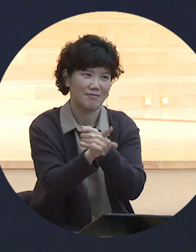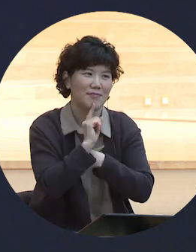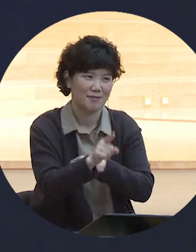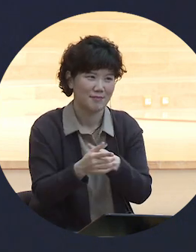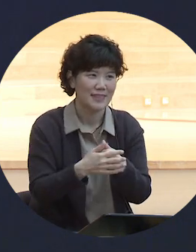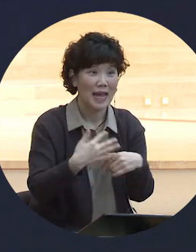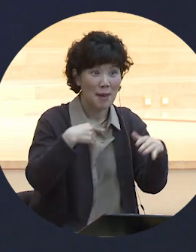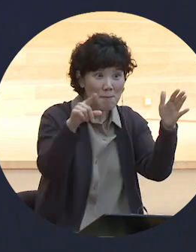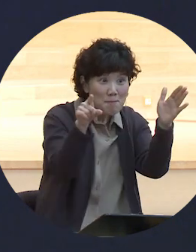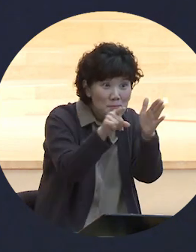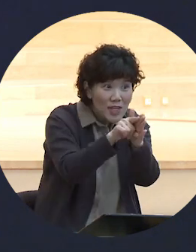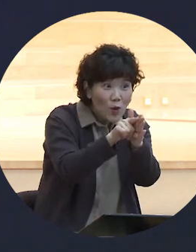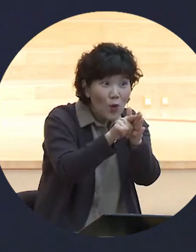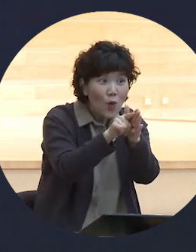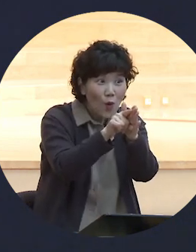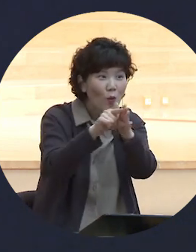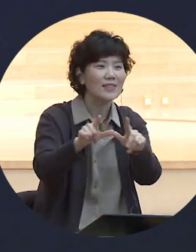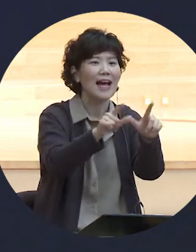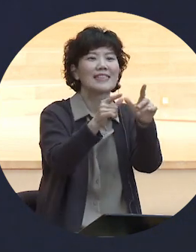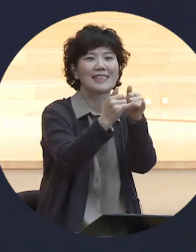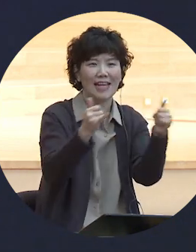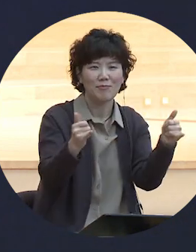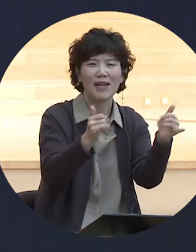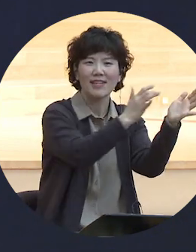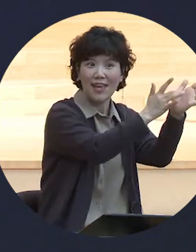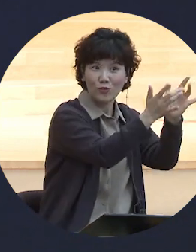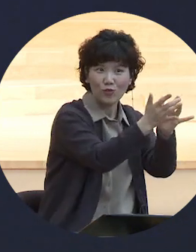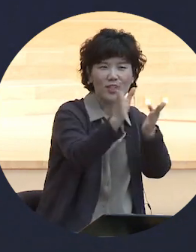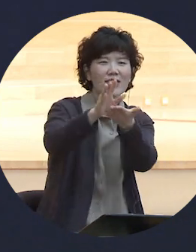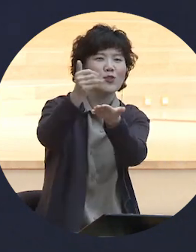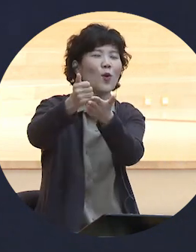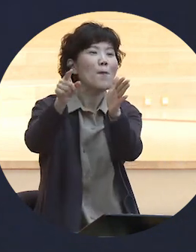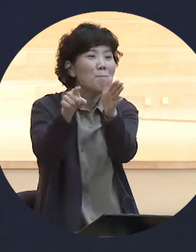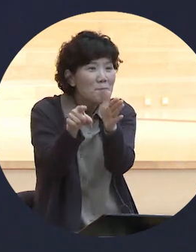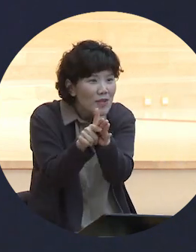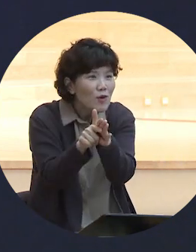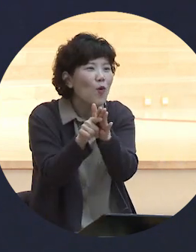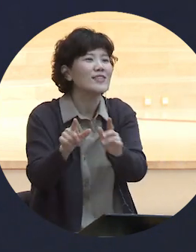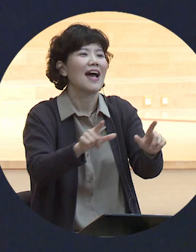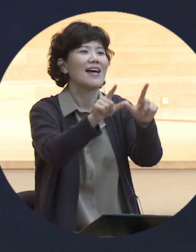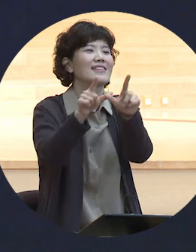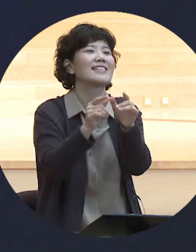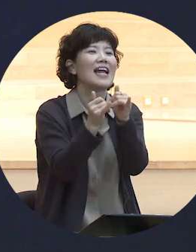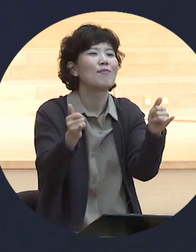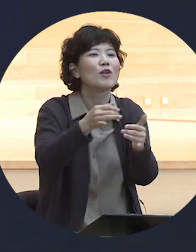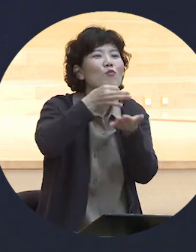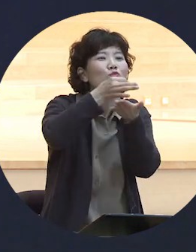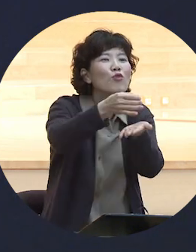믿고 사는 사람들, 예수를 그리스도로 믿고 사는 사람들을 뭐라고 불러요?